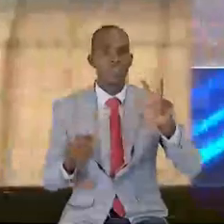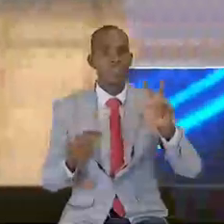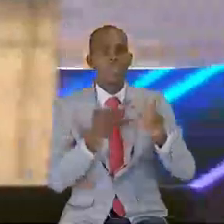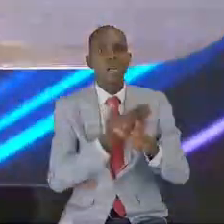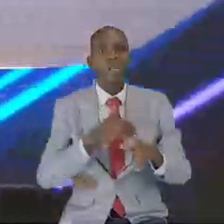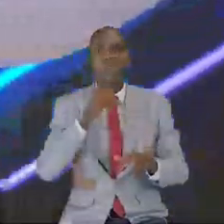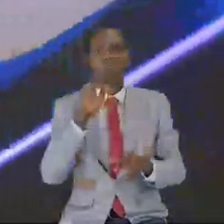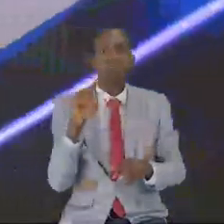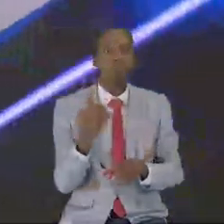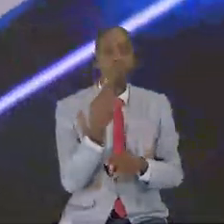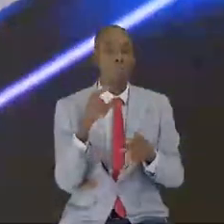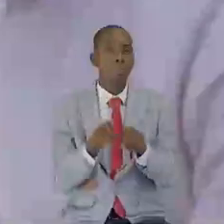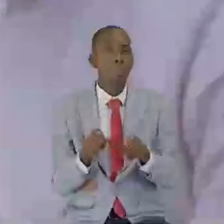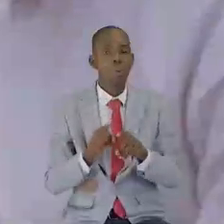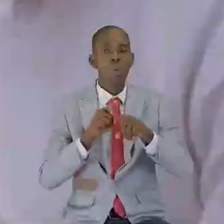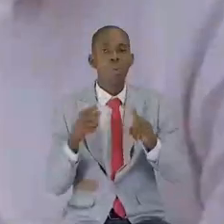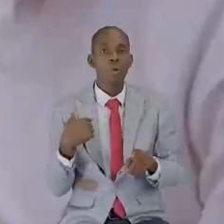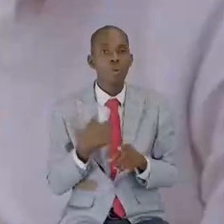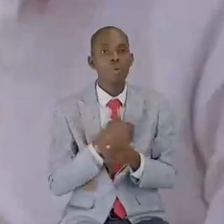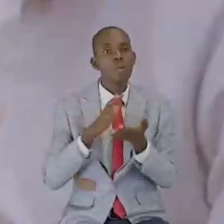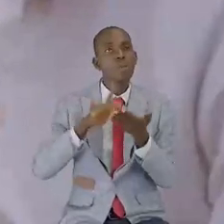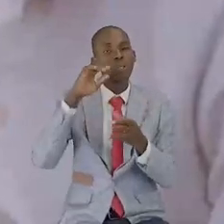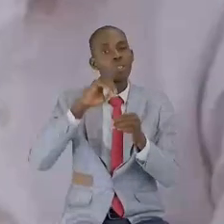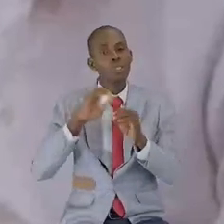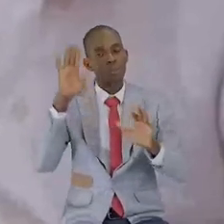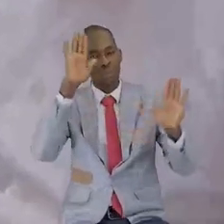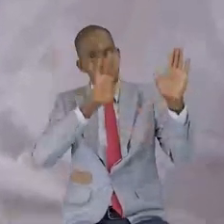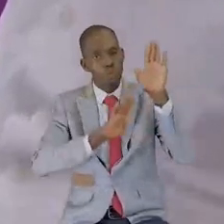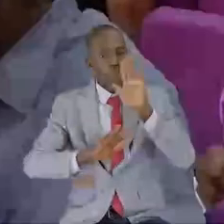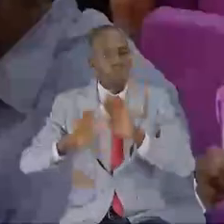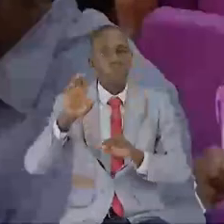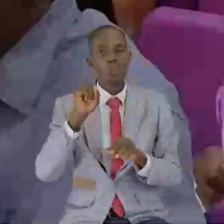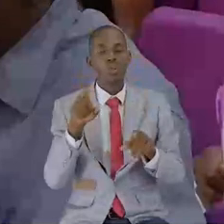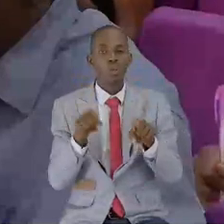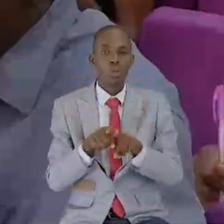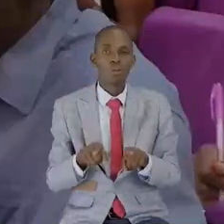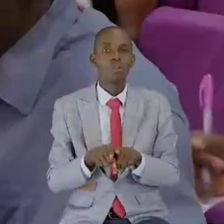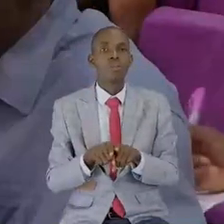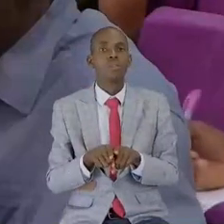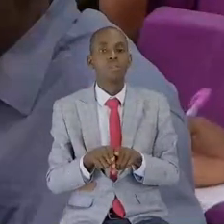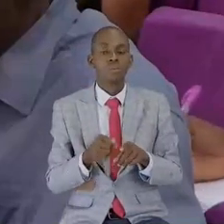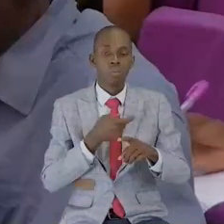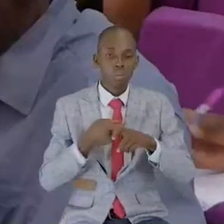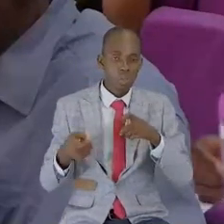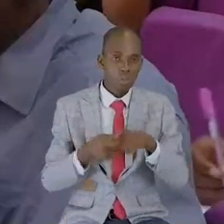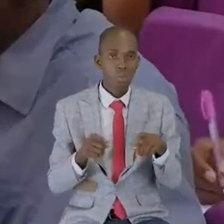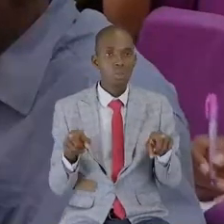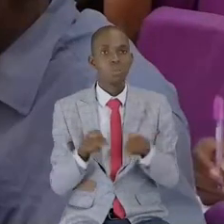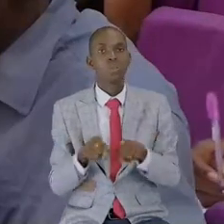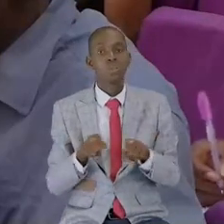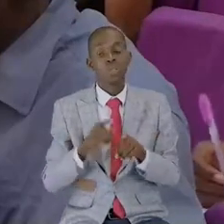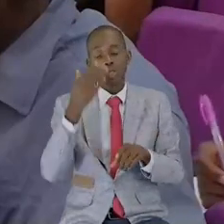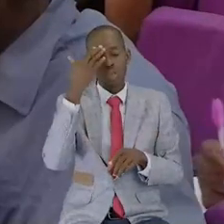3. Bien plus, nous nous glorifions même des afflictions. Il n'y a pas de persécution.